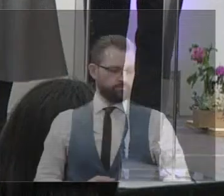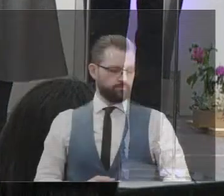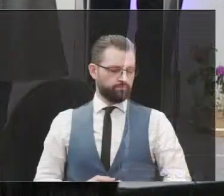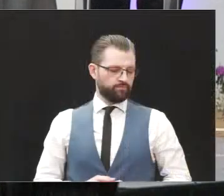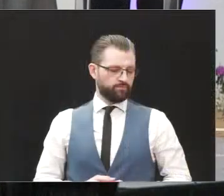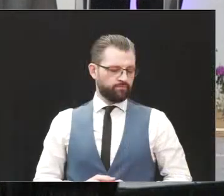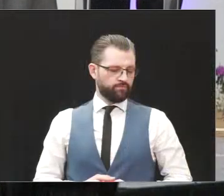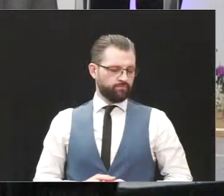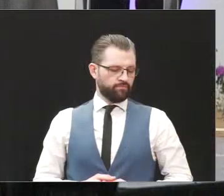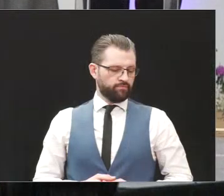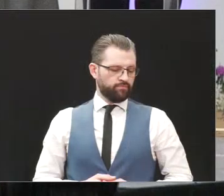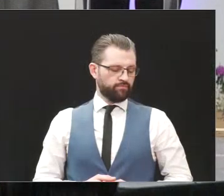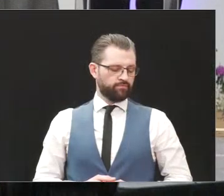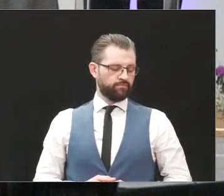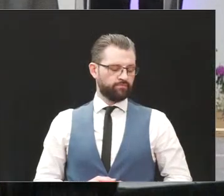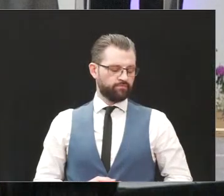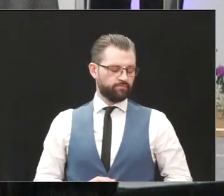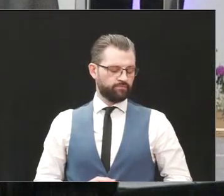לכן בעל